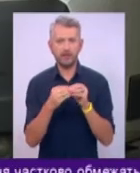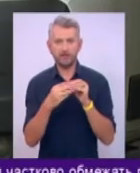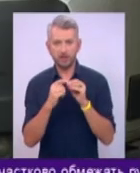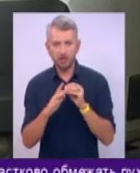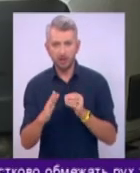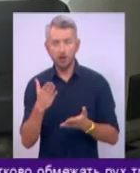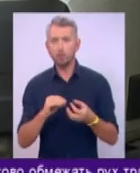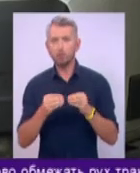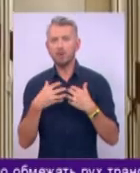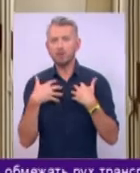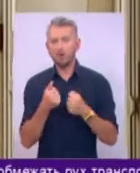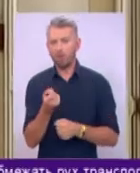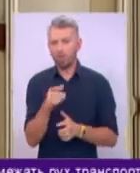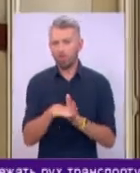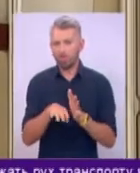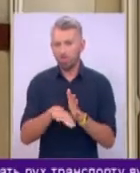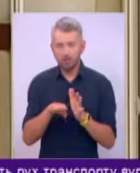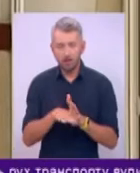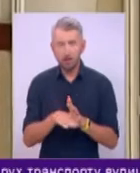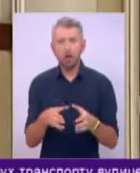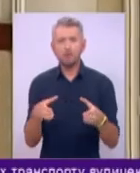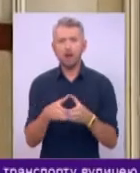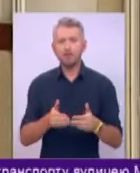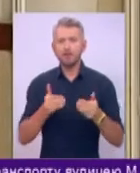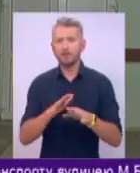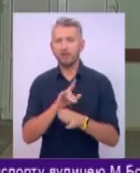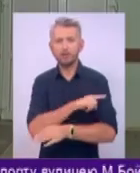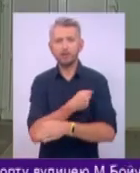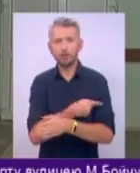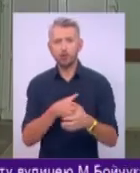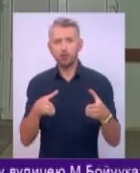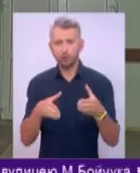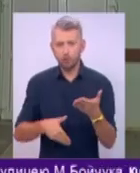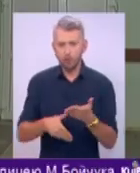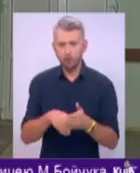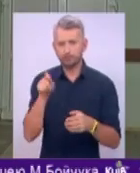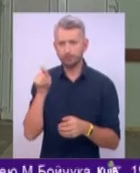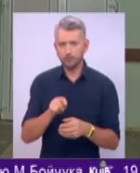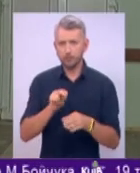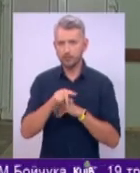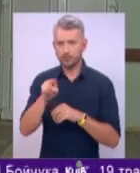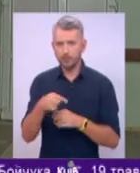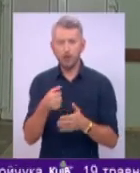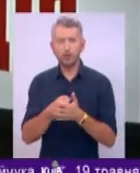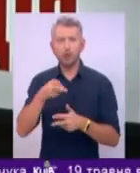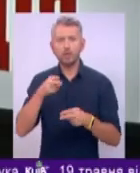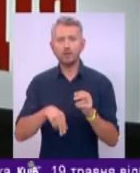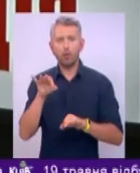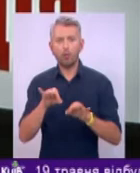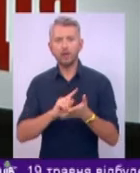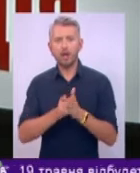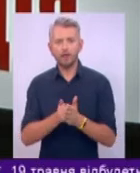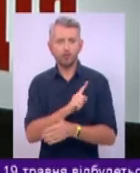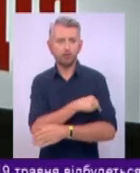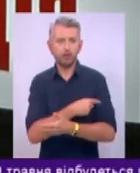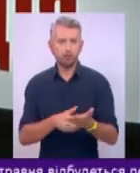ж проблеми зі здоров'ям незначні, бригада невідкладної медичної допомоги буде у вас за годину. До кінця осені екстрену медичну допомогу